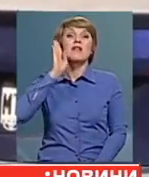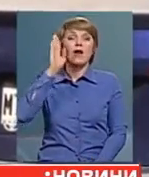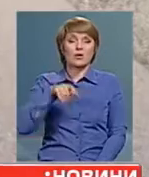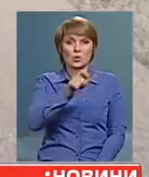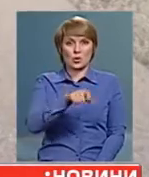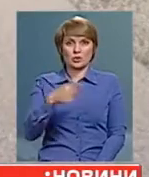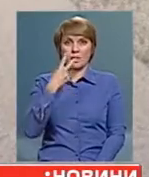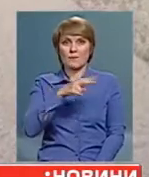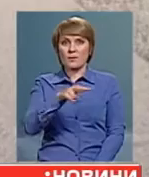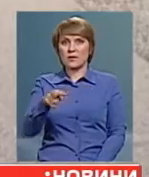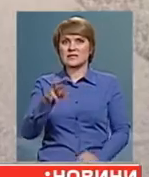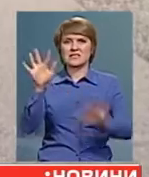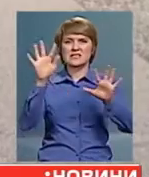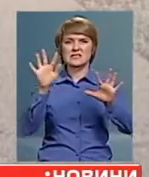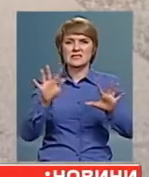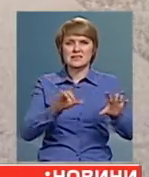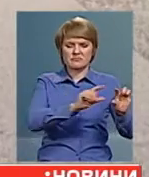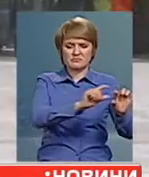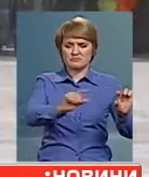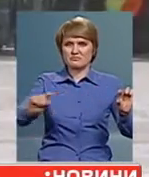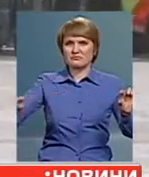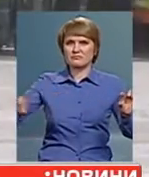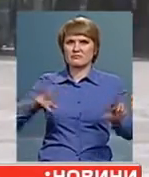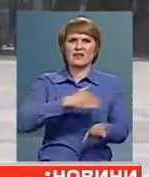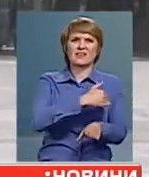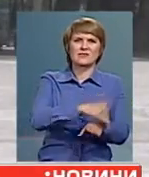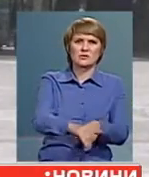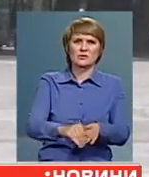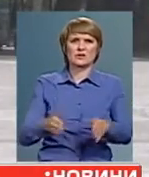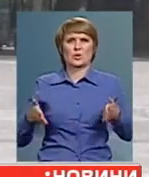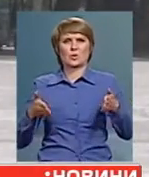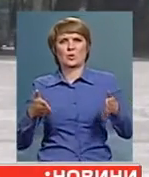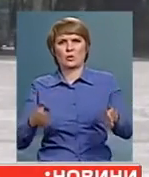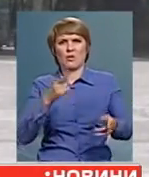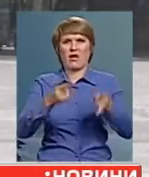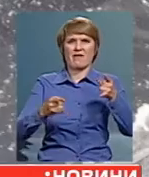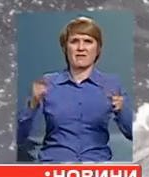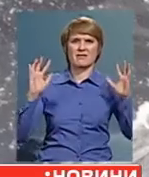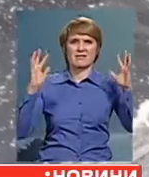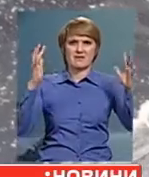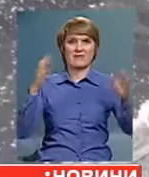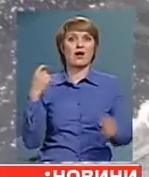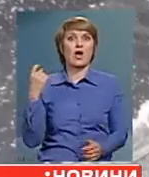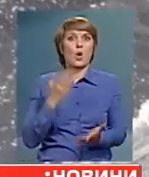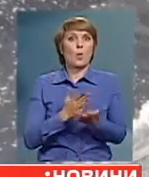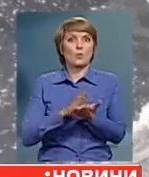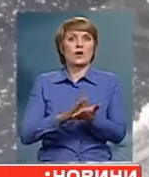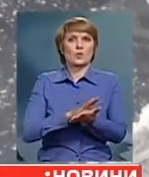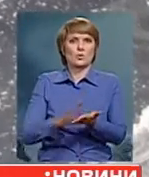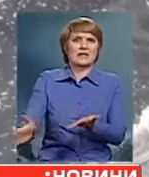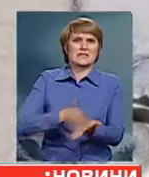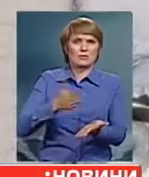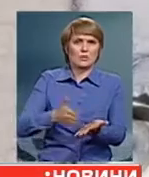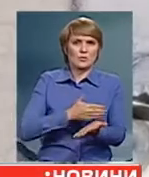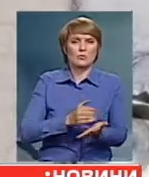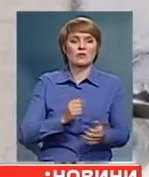побачили сіру масу на вулицях. Тонкий шар вкрив дороги, автівки і дерева. До роботи там уже стали комунальники. Згрібають і метуть, а